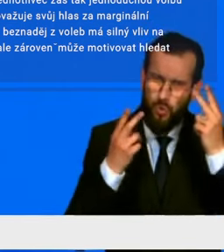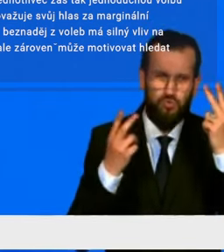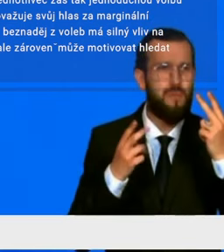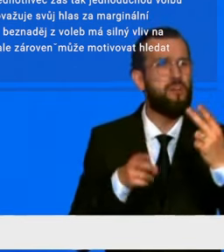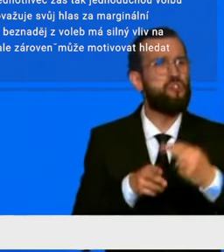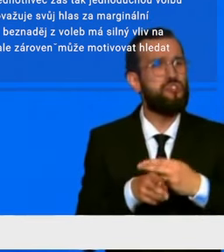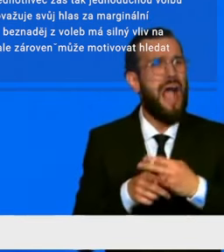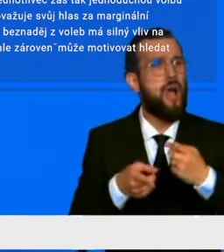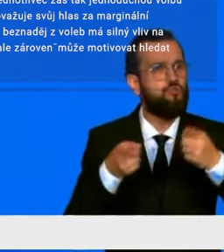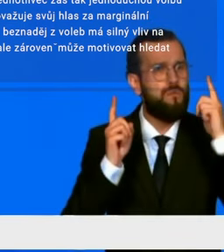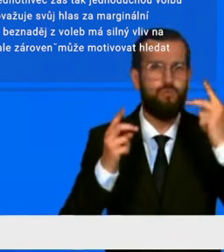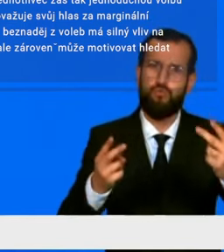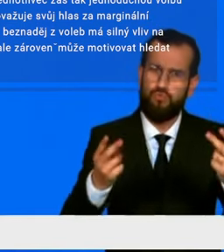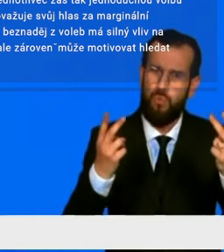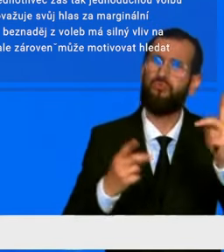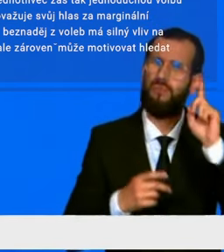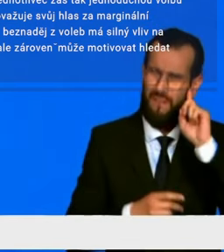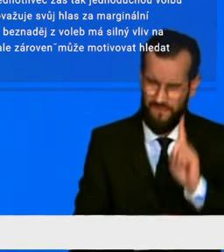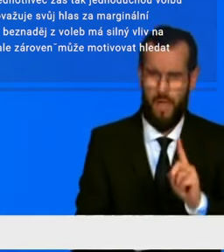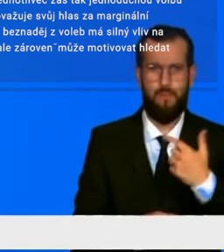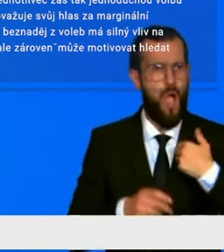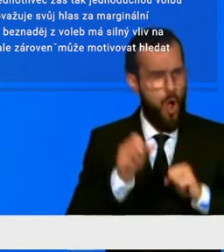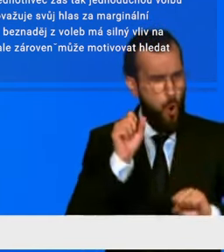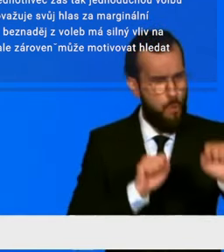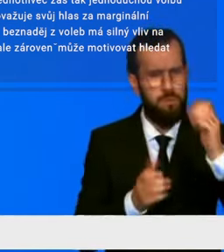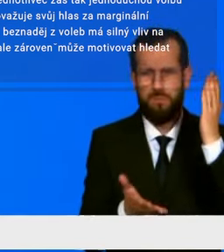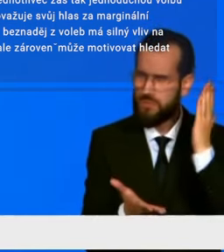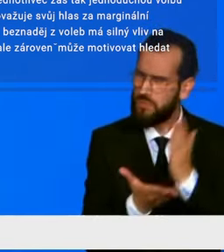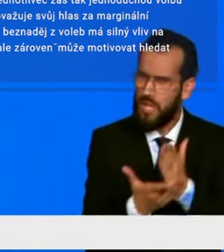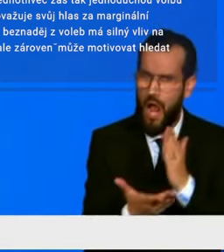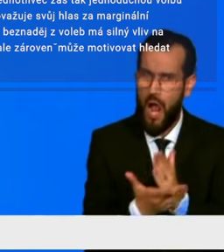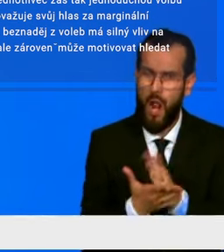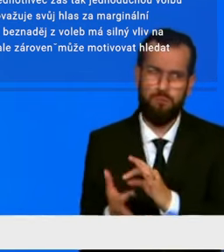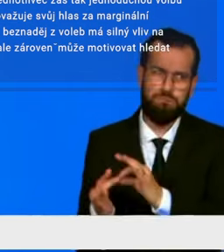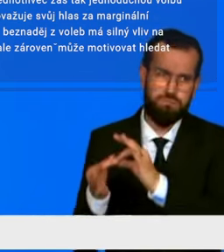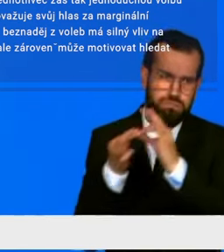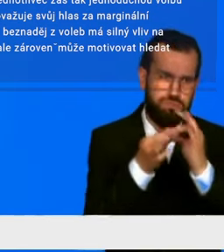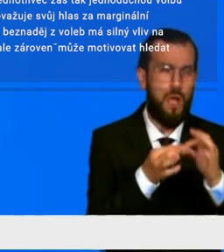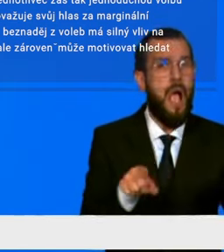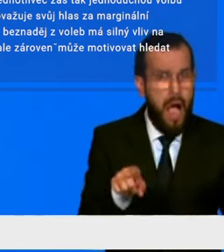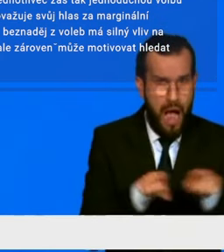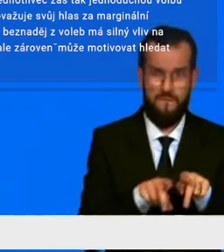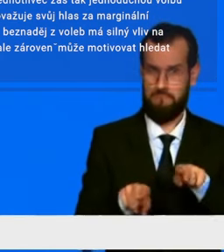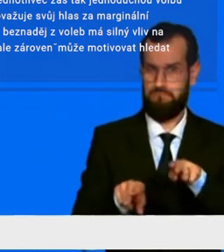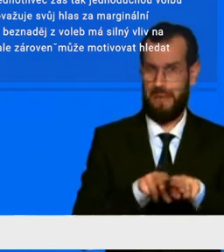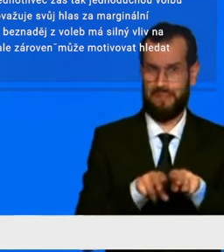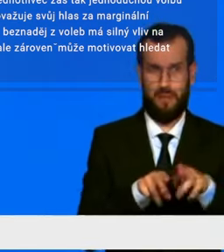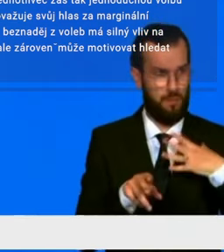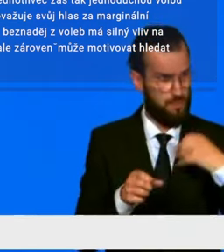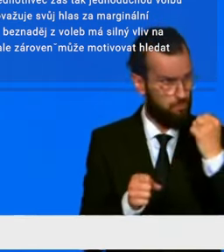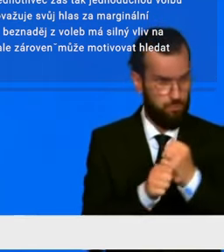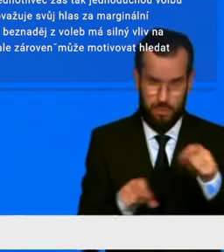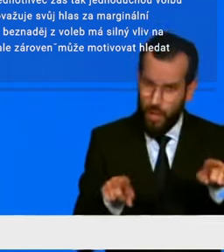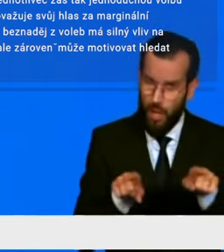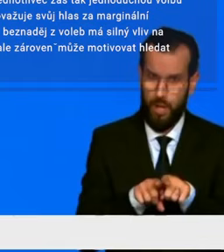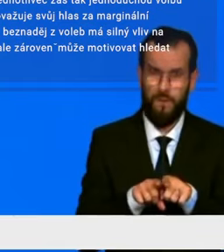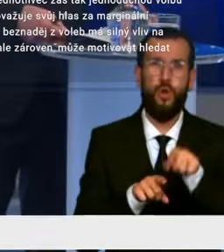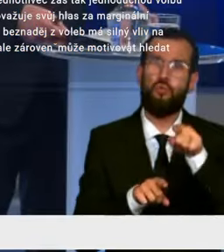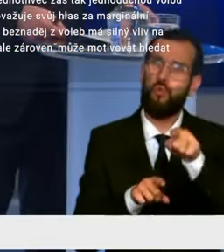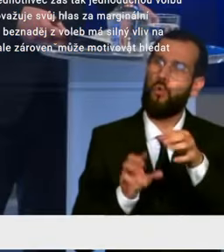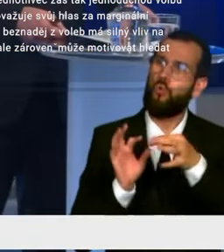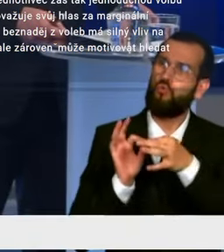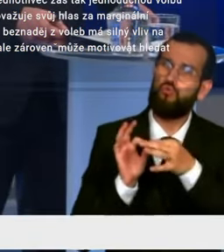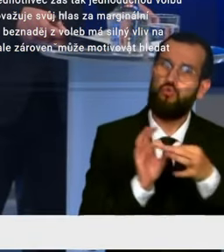eh Slovenskej republiky vždy som ich hájil toto budem robiť aj Ako prezident Slovenskej republiky Takže mňa tieto odkazy eh nijakým